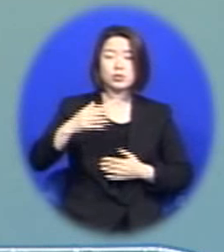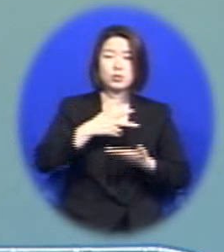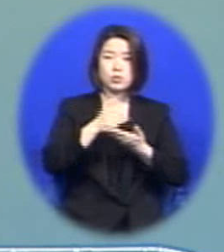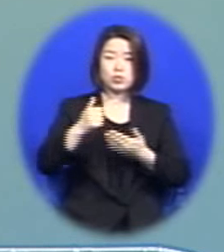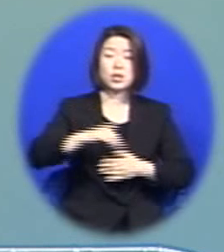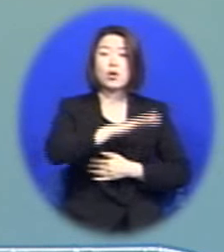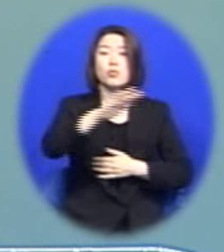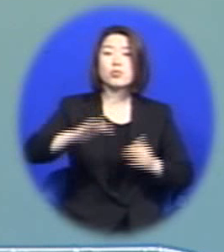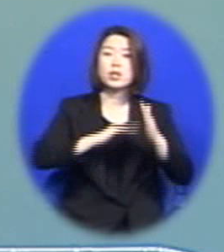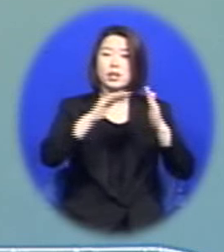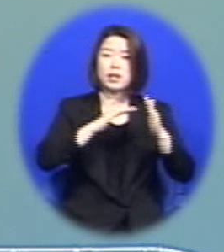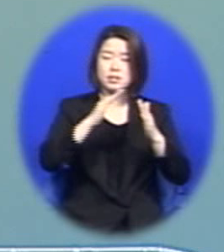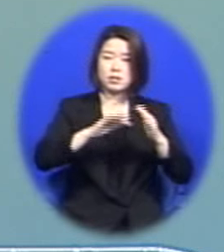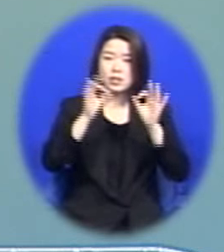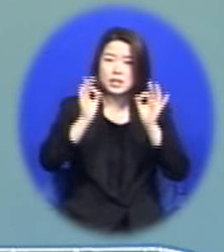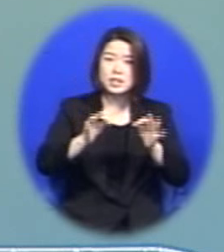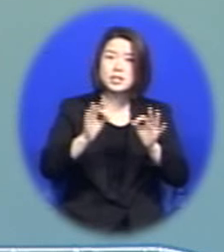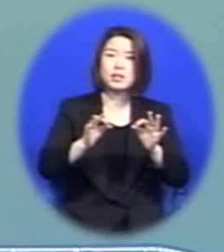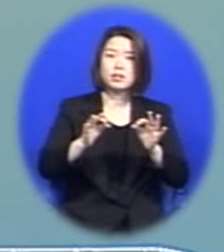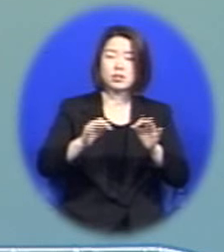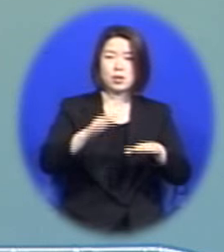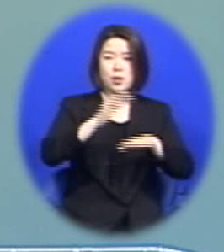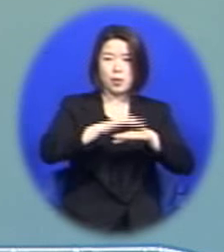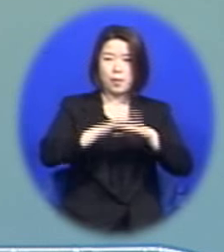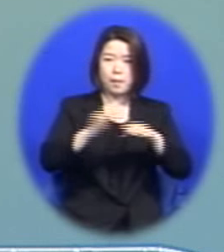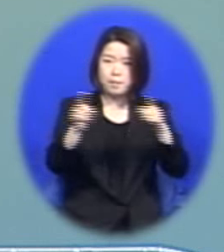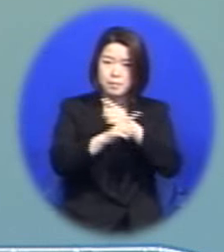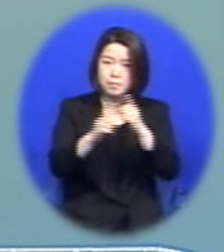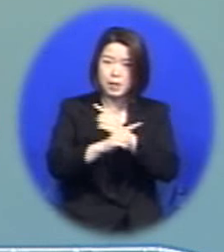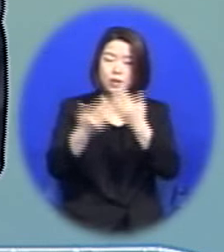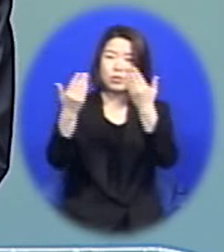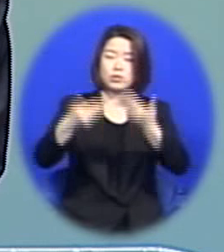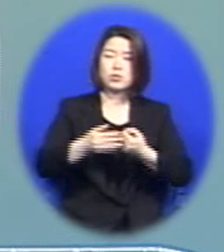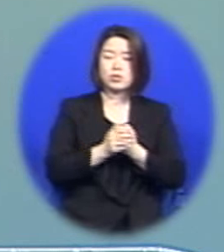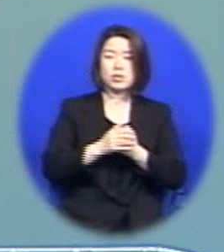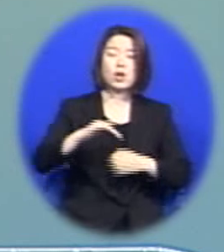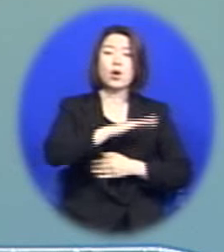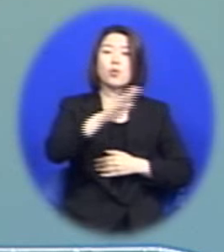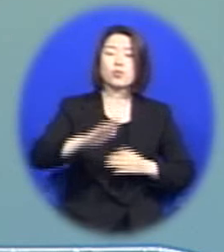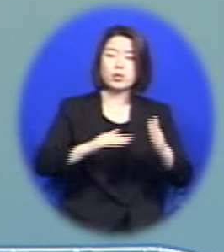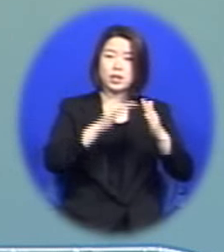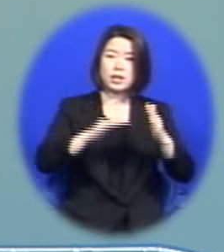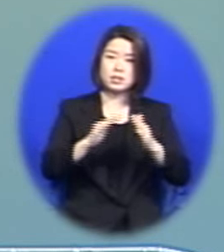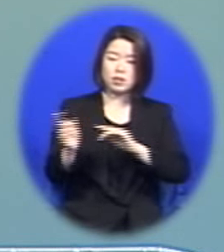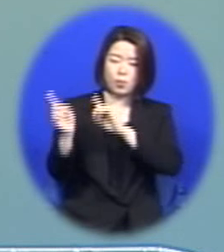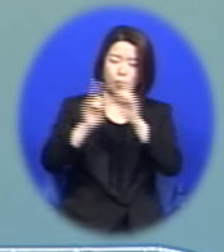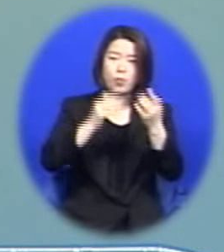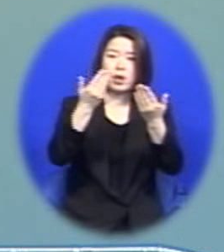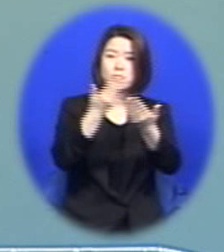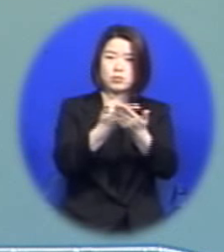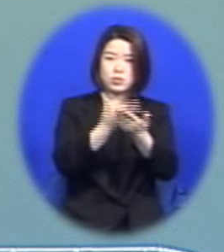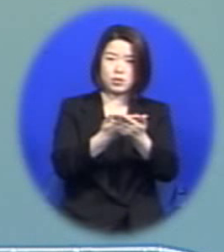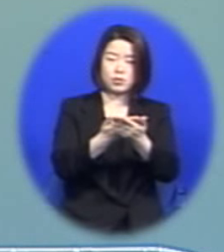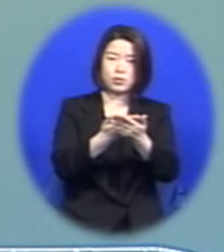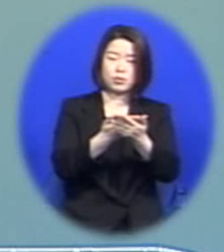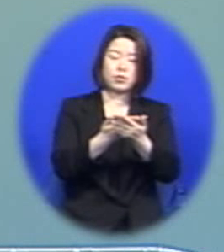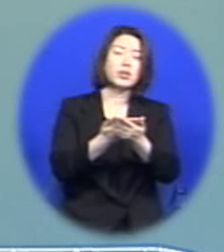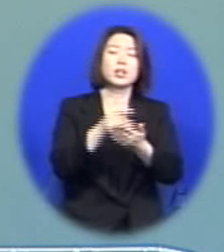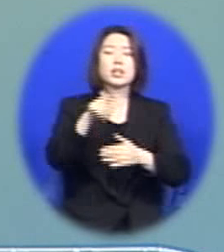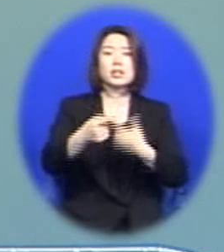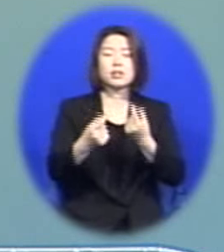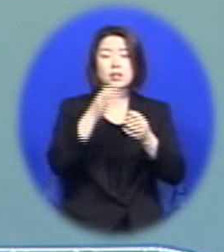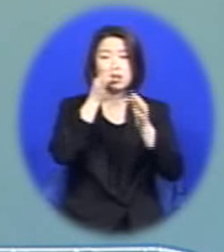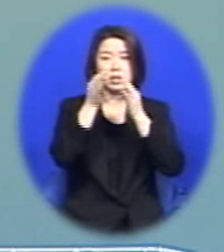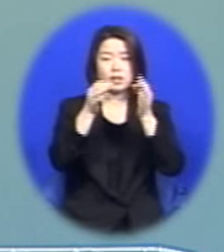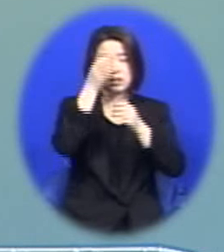가정을 주님 이제는 손대 주세요 우리 가정을 주님 회복시켜 주세요 가정